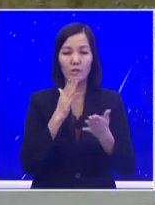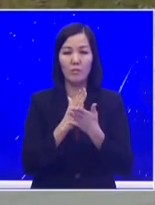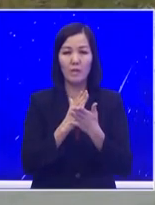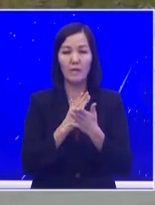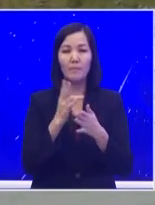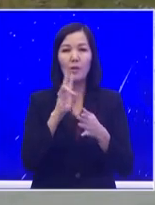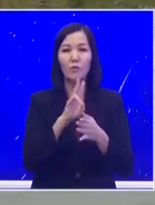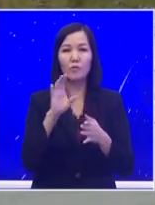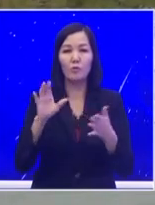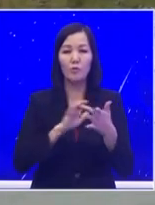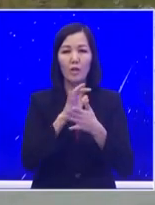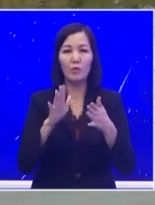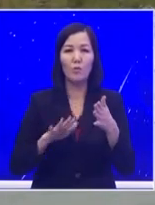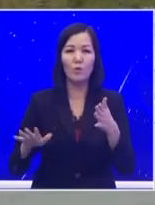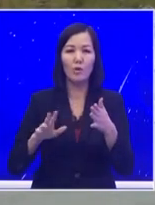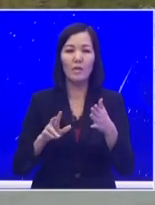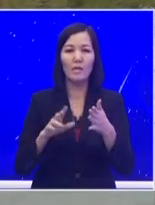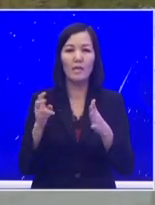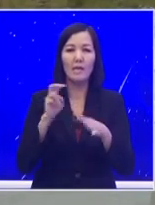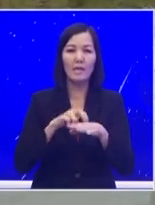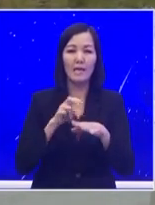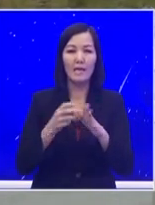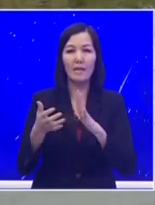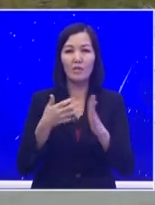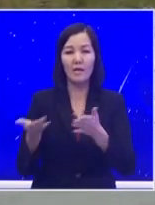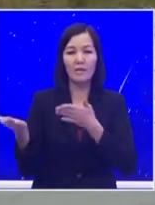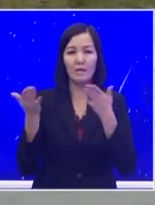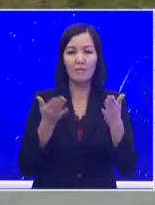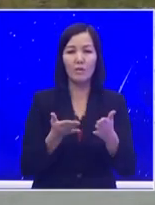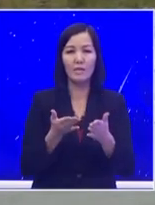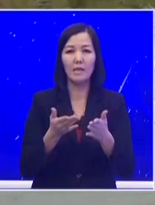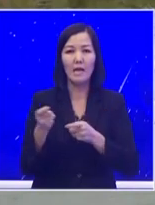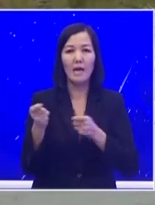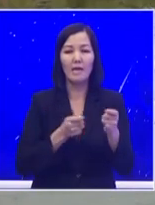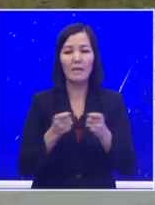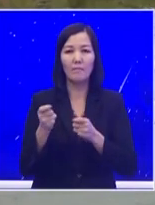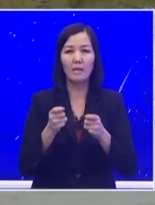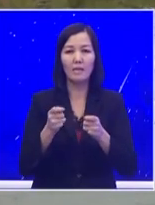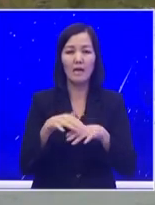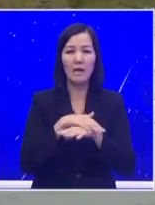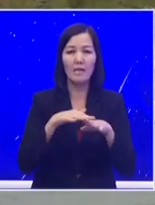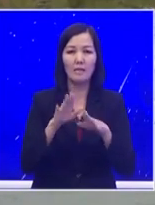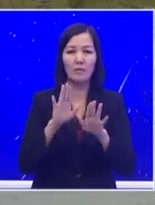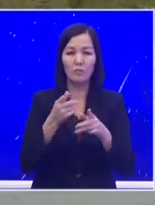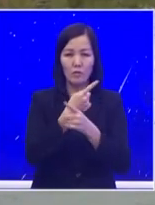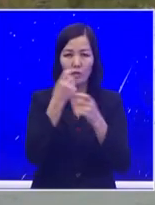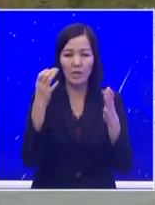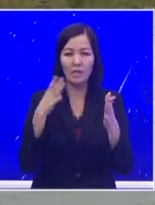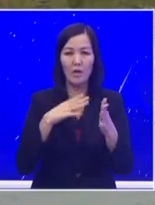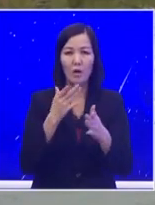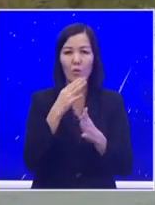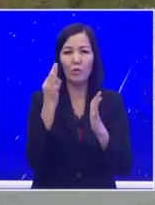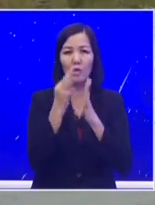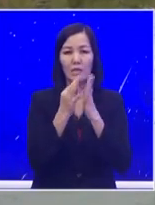Сондықтан Нұр-Сұлтанға өңірлерден дәрігерлер шақыртылып жатыр. Нұр-Сұлтан қаласы әкімдігі елге енгізілген төтенше жағдай бойынша ұлттық бірыңғай тестілеу